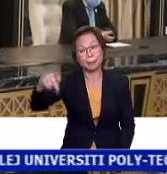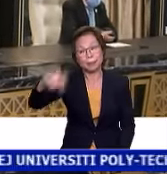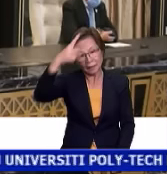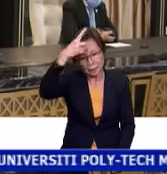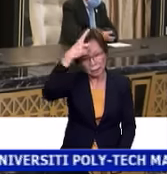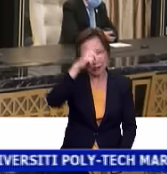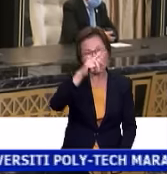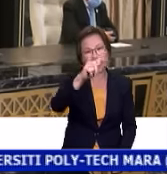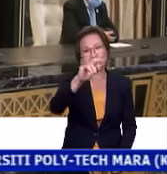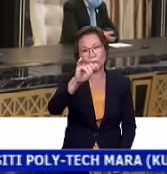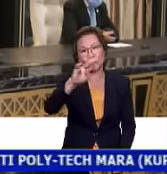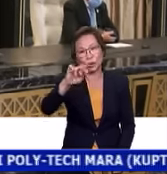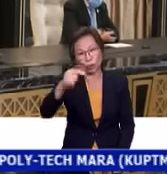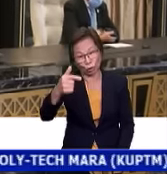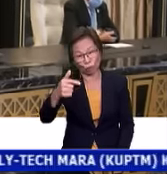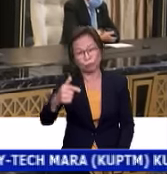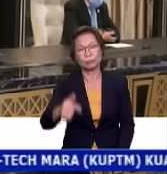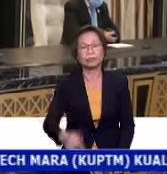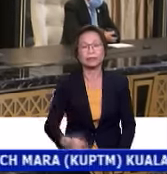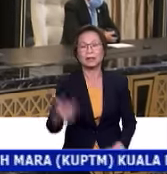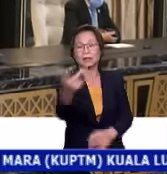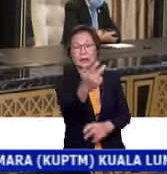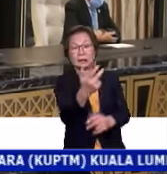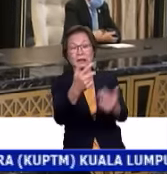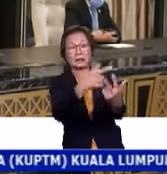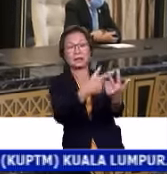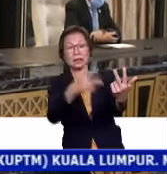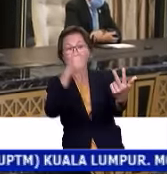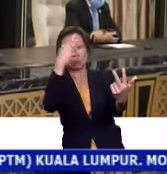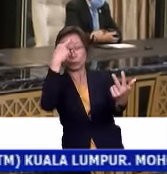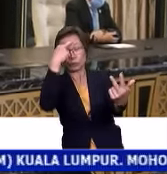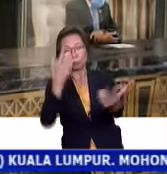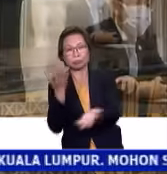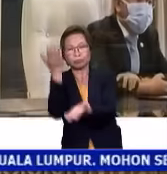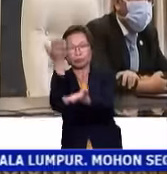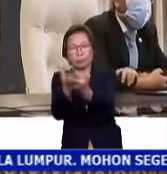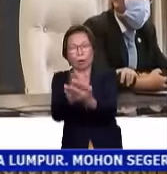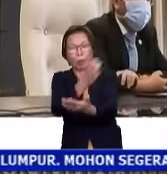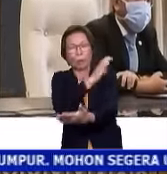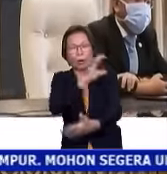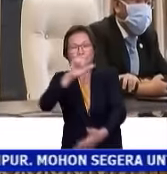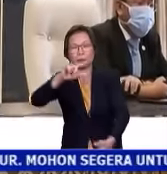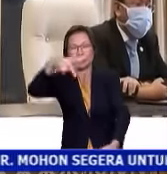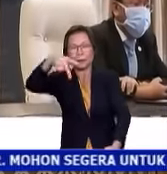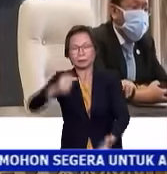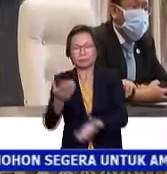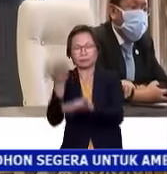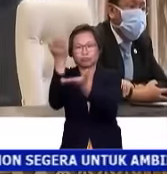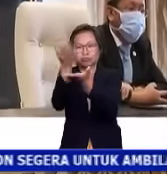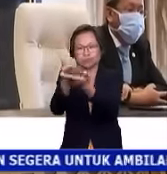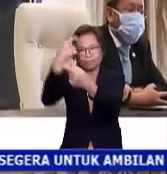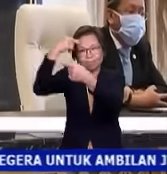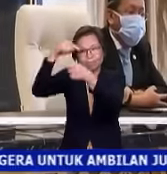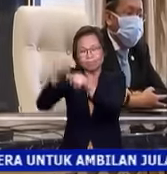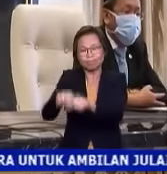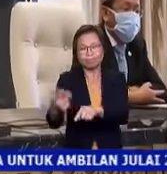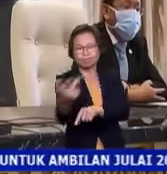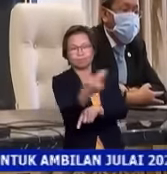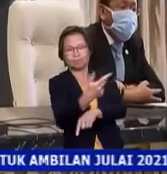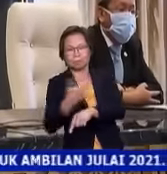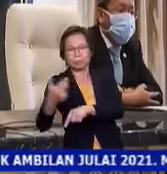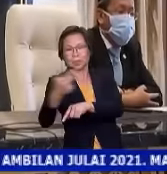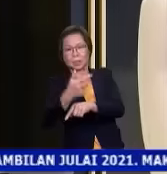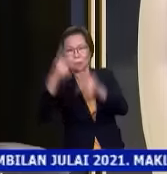Datuk Seri Tiong King Sing. Tiga faktor yang dibentangkan oleh pengerusi GPS itu dipersetujui oleh